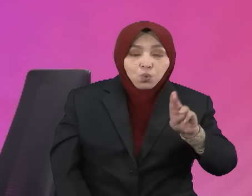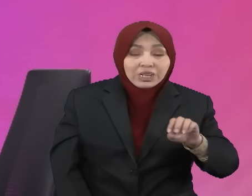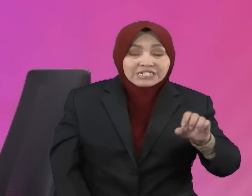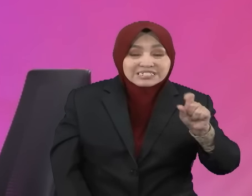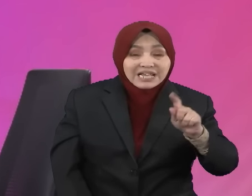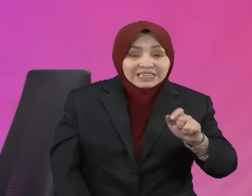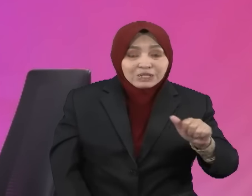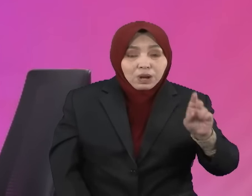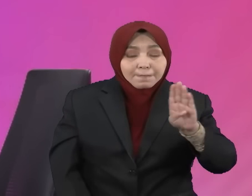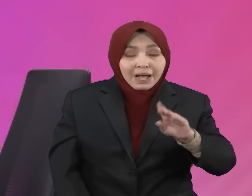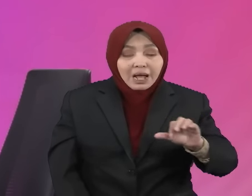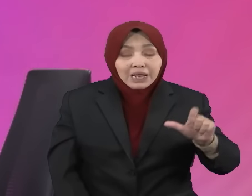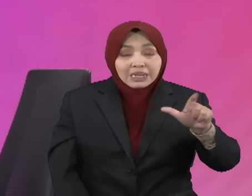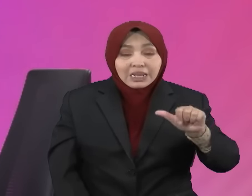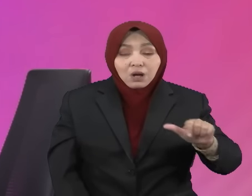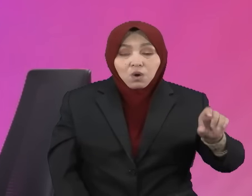الحجة